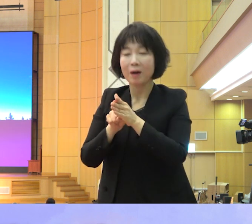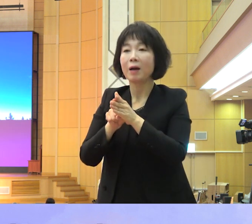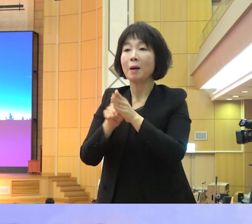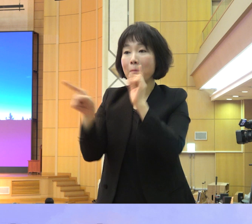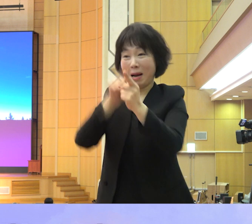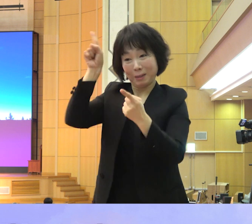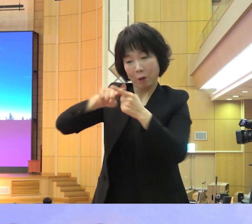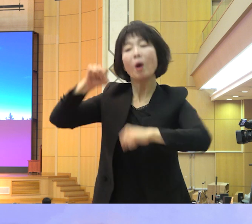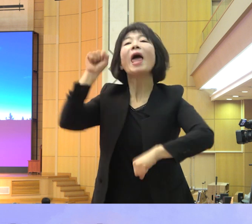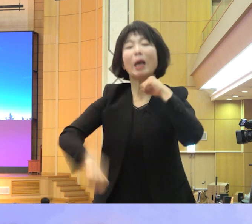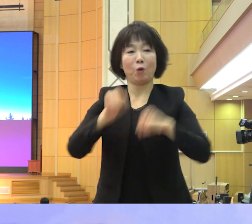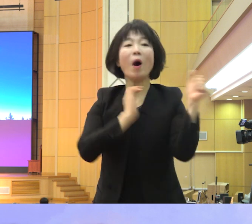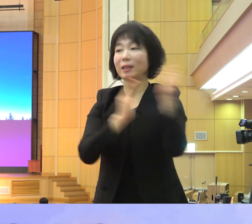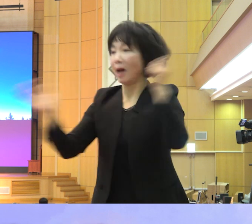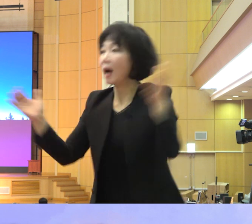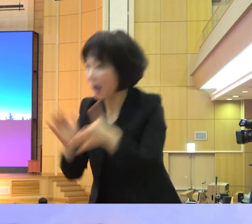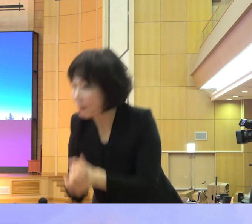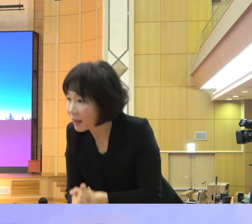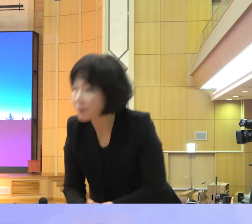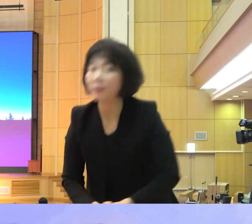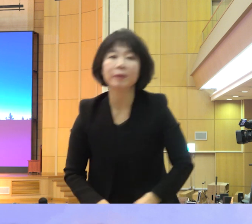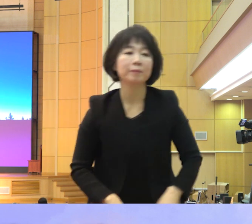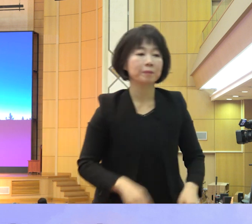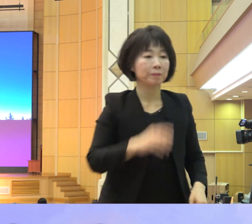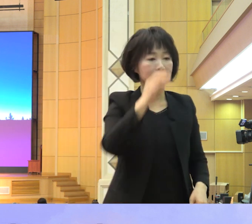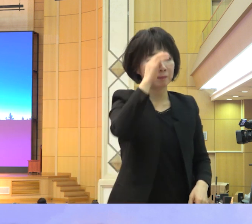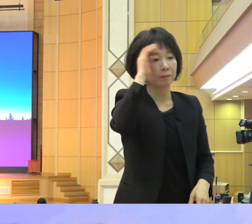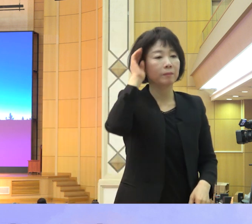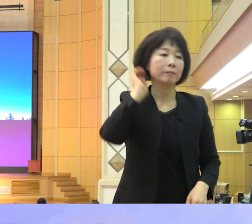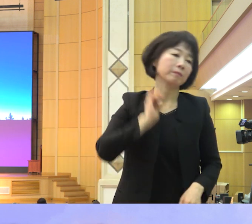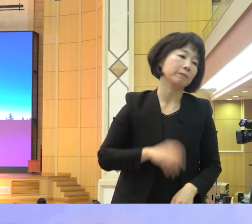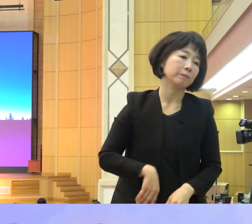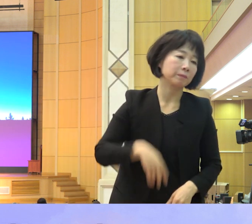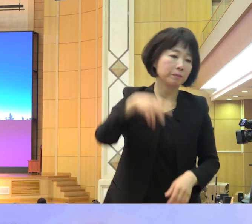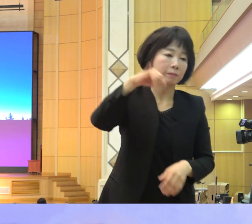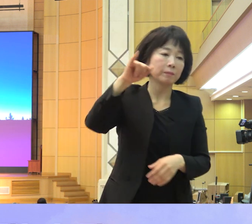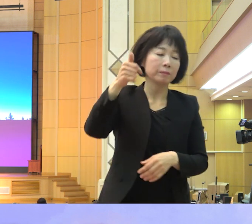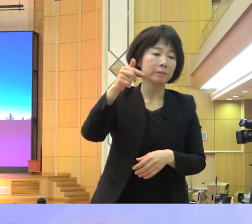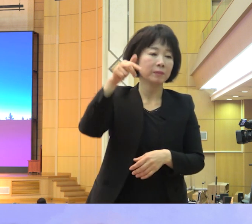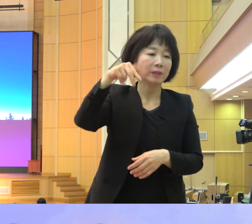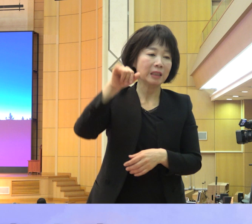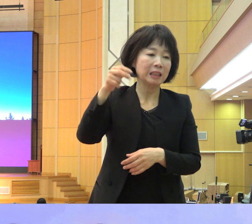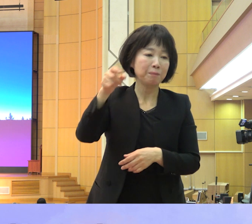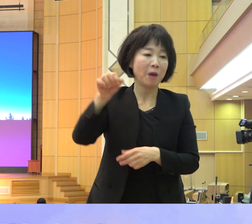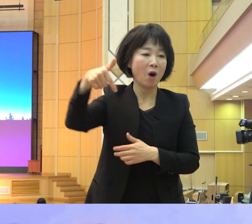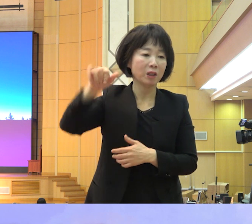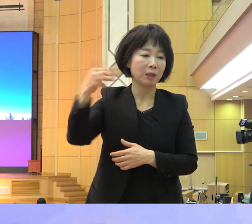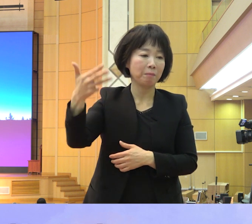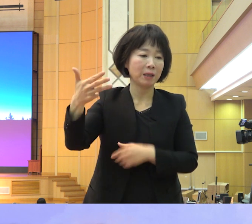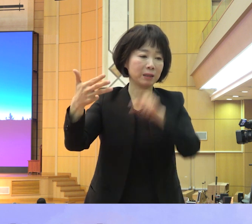믿고 행하자. 하나만 더 말씀드리고 마치겠습니다. 성경 찾아보세요. 신명기 8장 17절 18절.